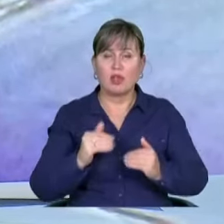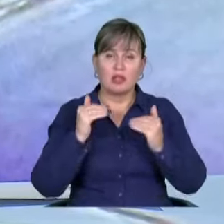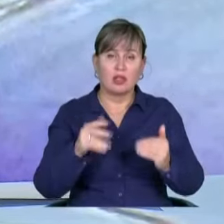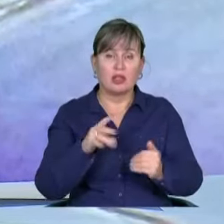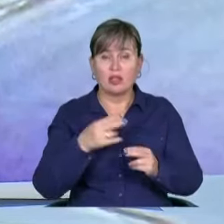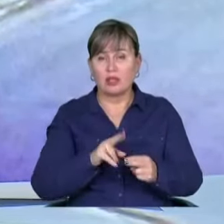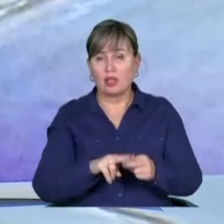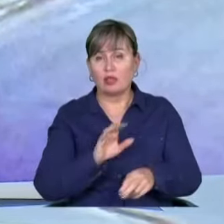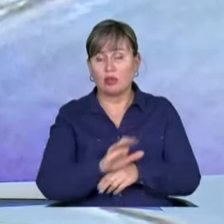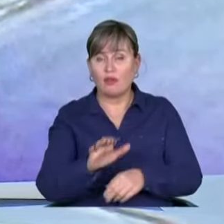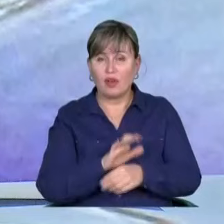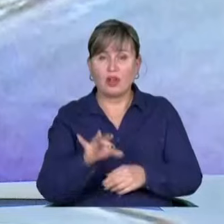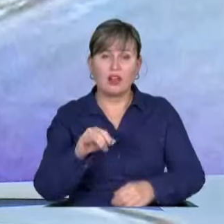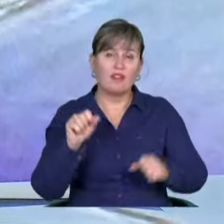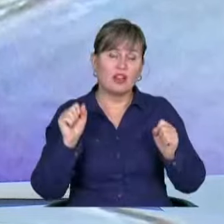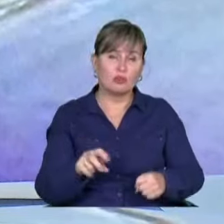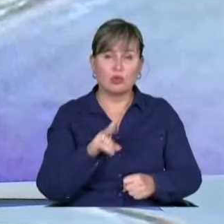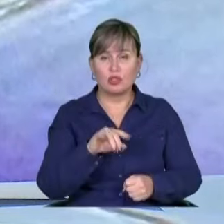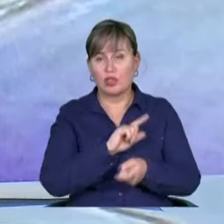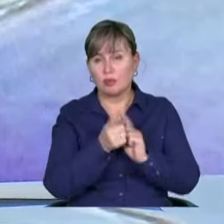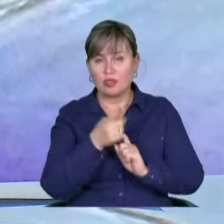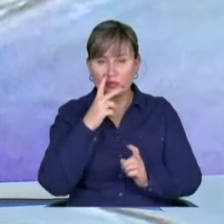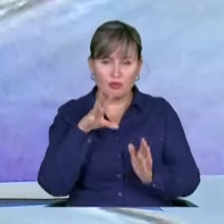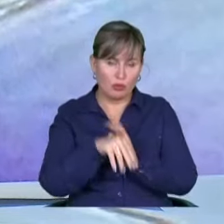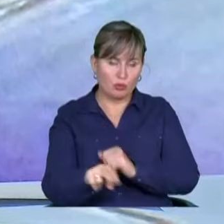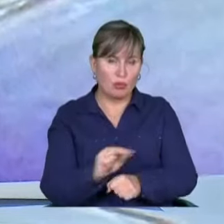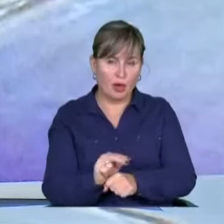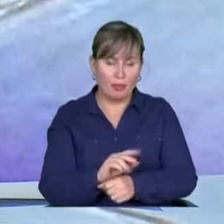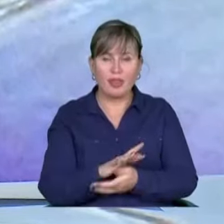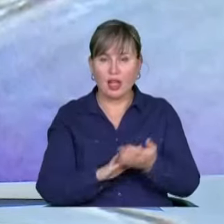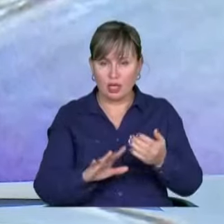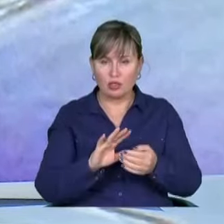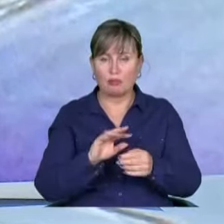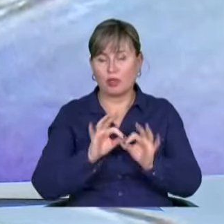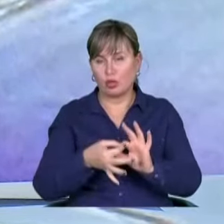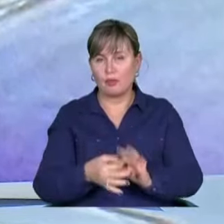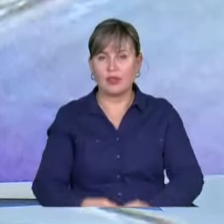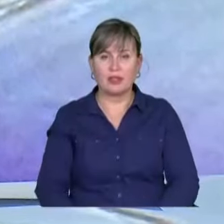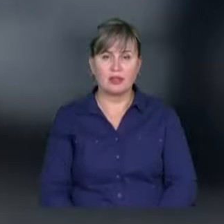этом фоне товары и возможно ли пересмотреть внесенные поправки? В материале Дины Жанабековой.